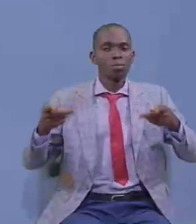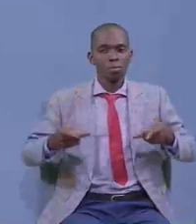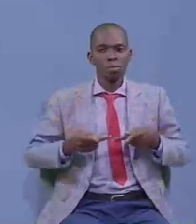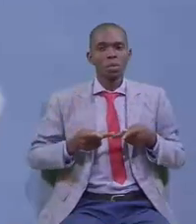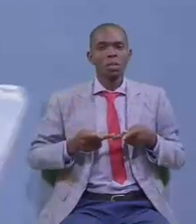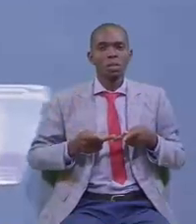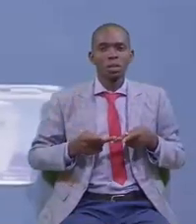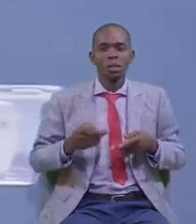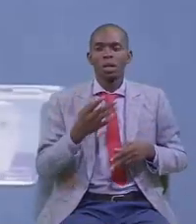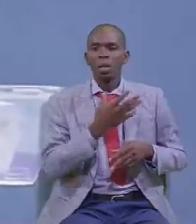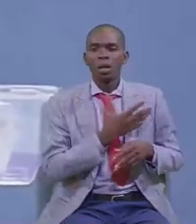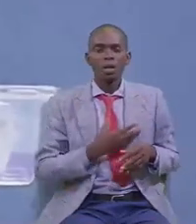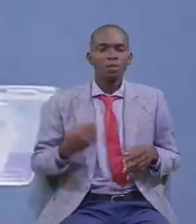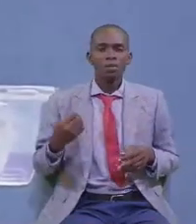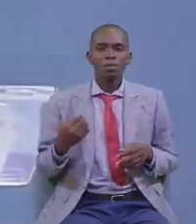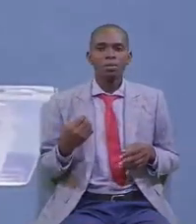il se bat pour rien.